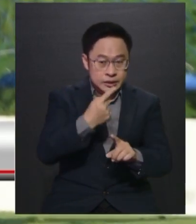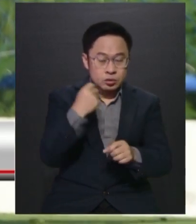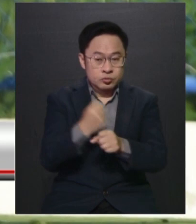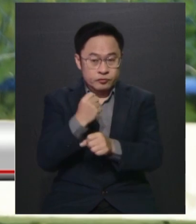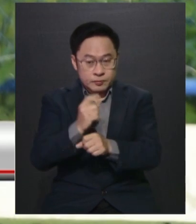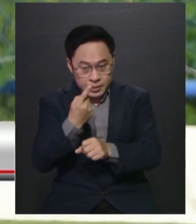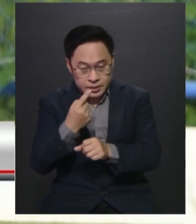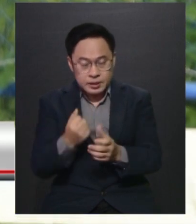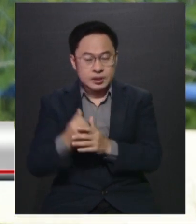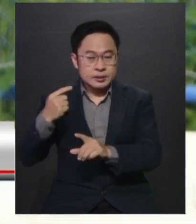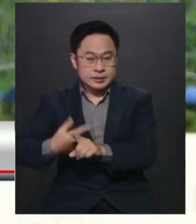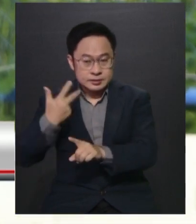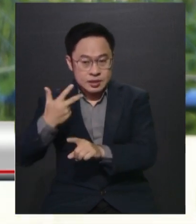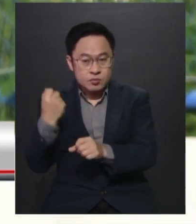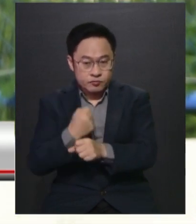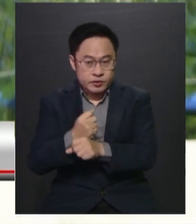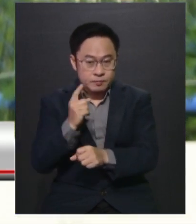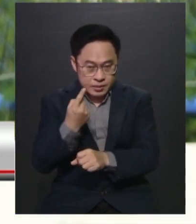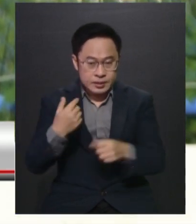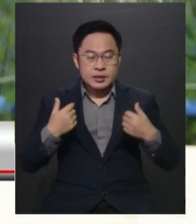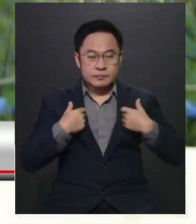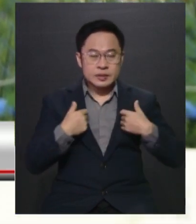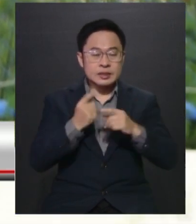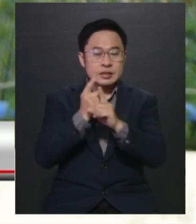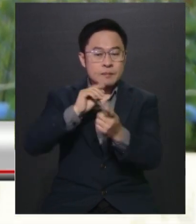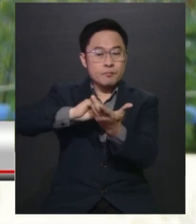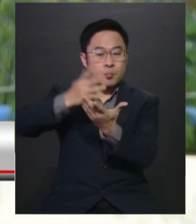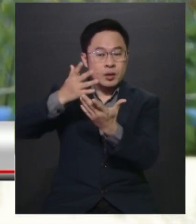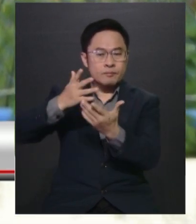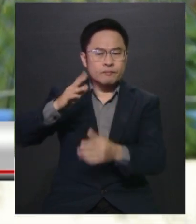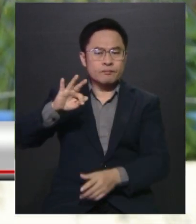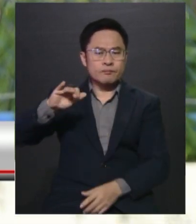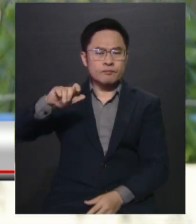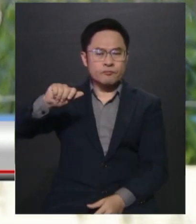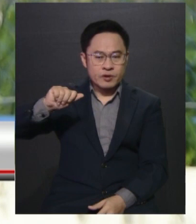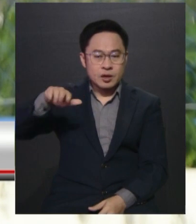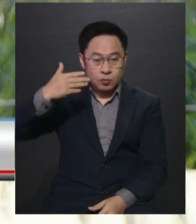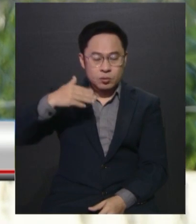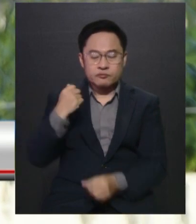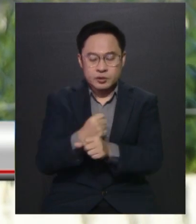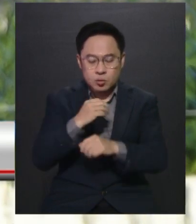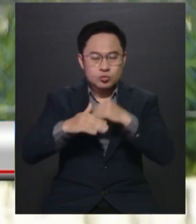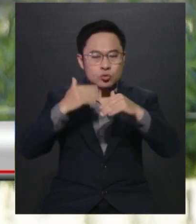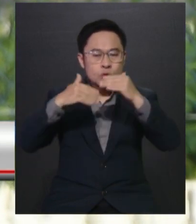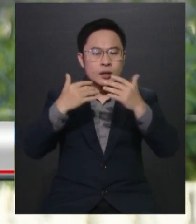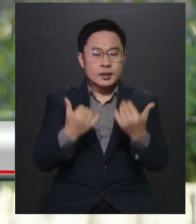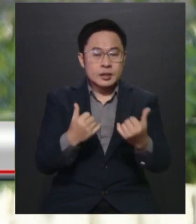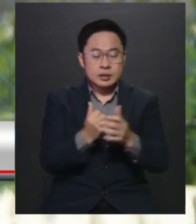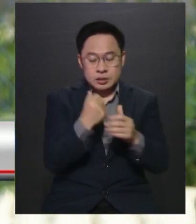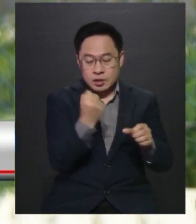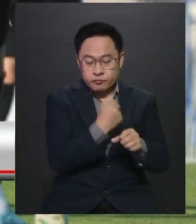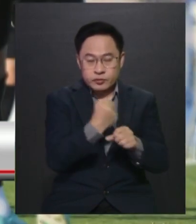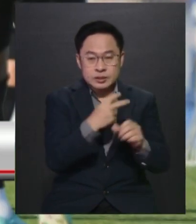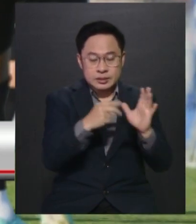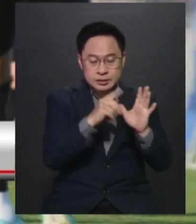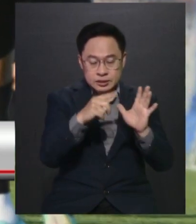ปี2567ซึ่งแน่นอนว่าเราเนี่ยต้องยกระดับการแข่งขันภายในทีมขึ้นมาเกมอุ่นเครื่อง2นัดเนี่ยทำให้เราได้เห็น